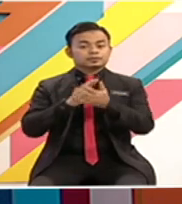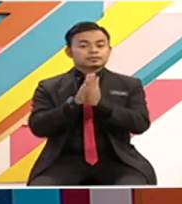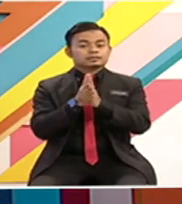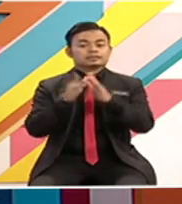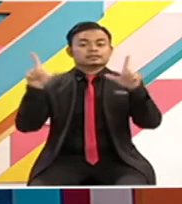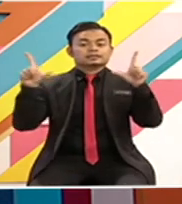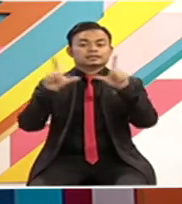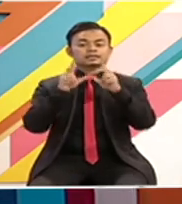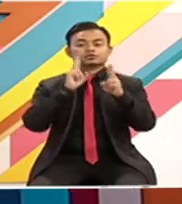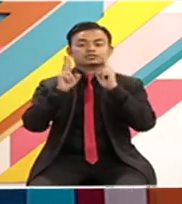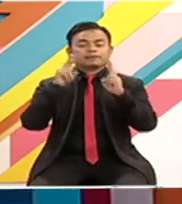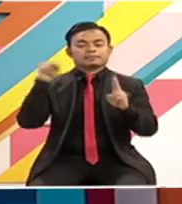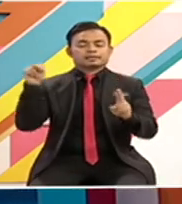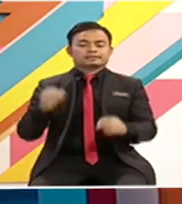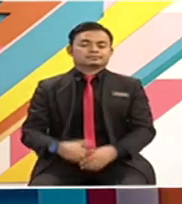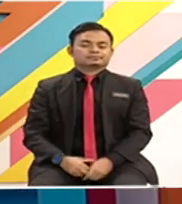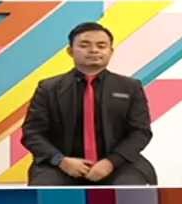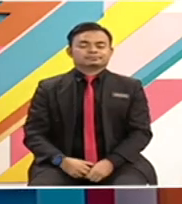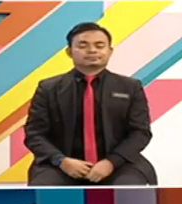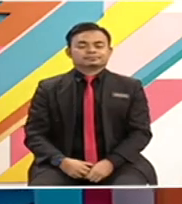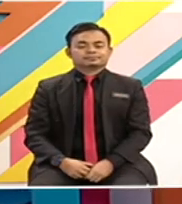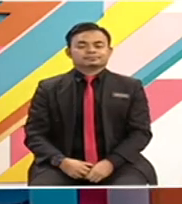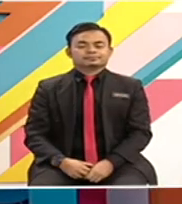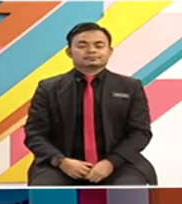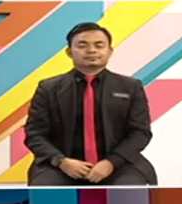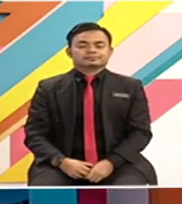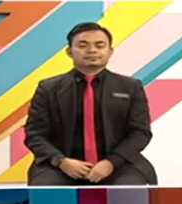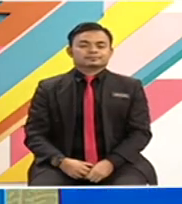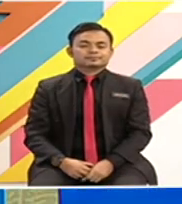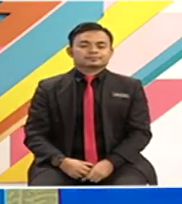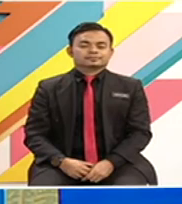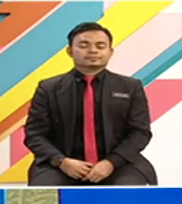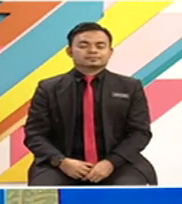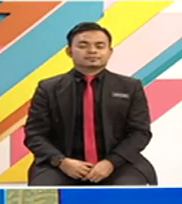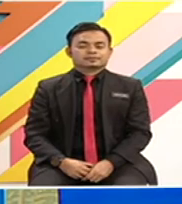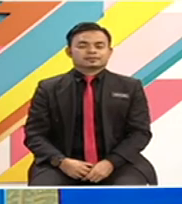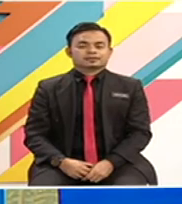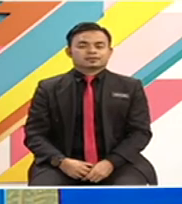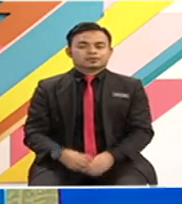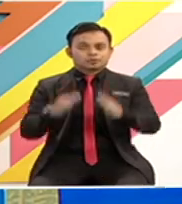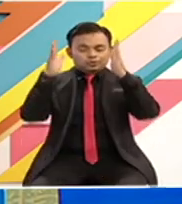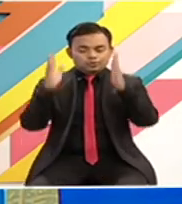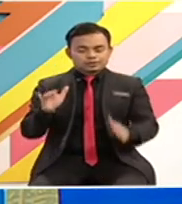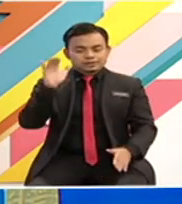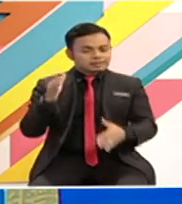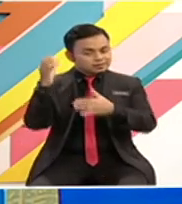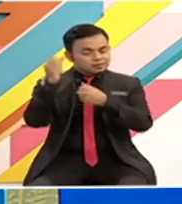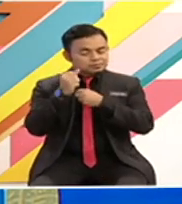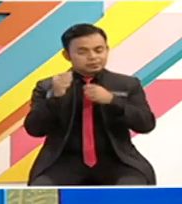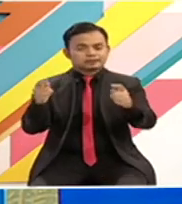betul kamu siapa membolehkan jadi beda biru penerima menerima tuh deh Wow